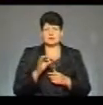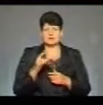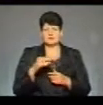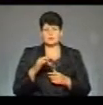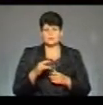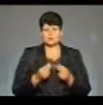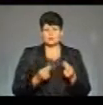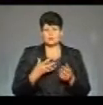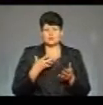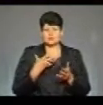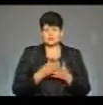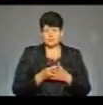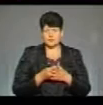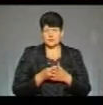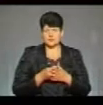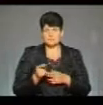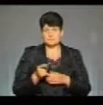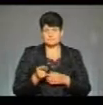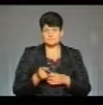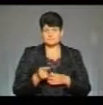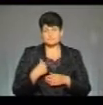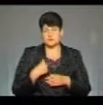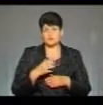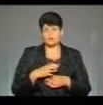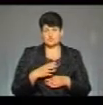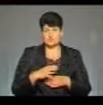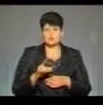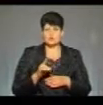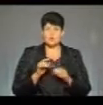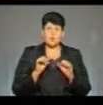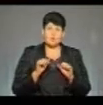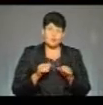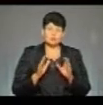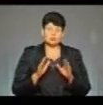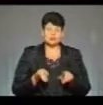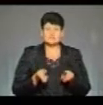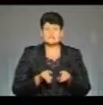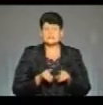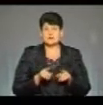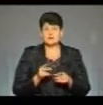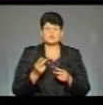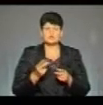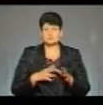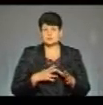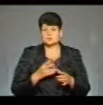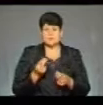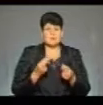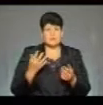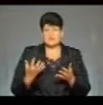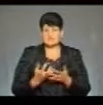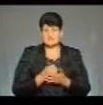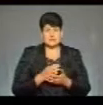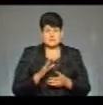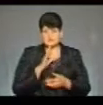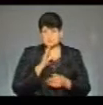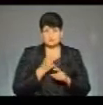гру своїх підопічних коментує так. Ми очікували, що може бути таке, що гра не вдасться в дівчат, бо